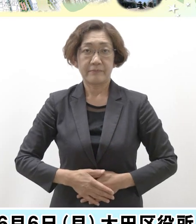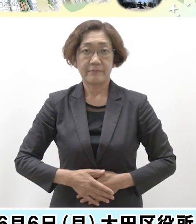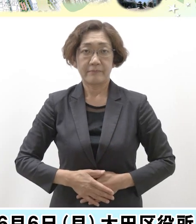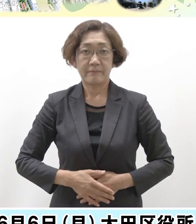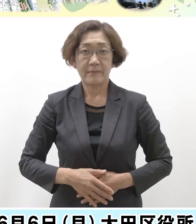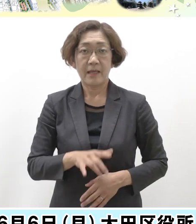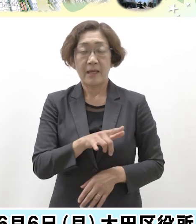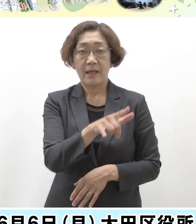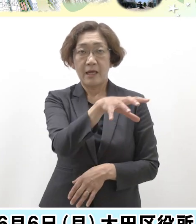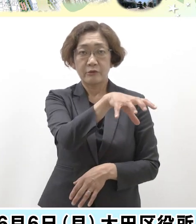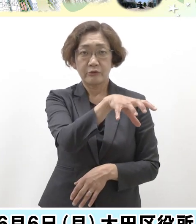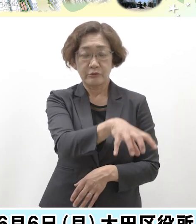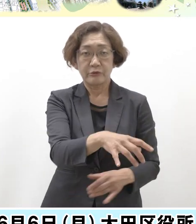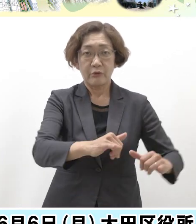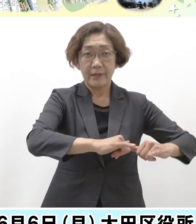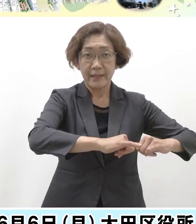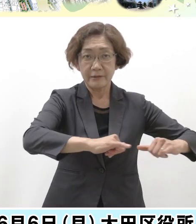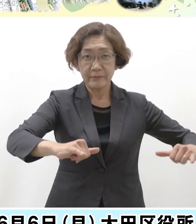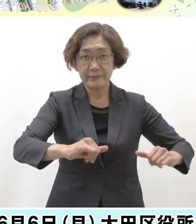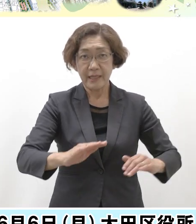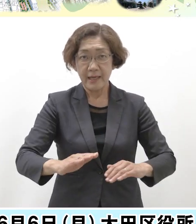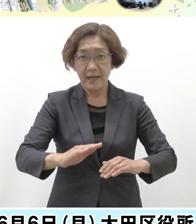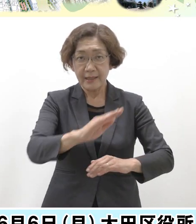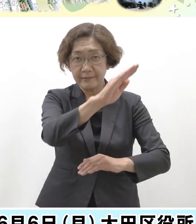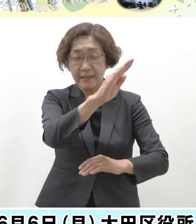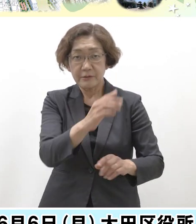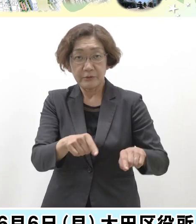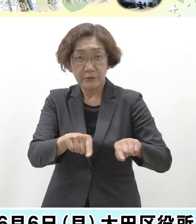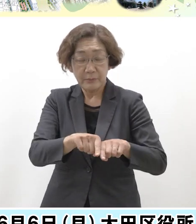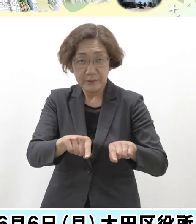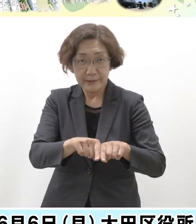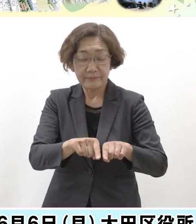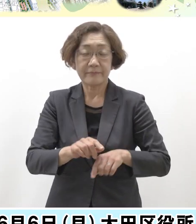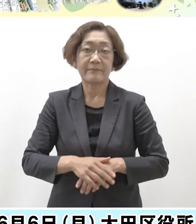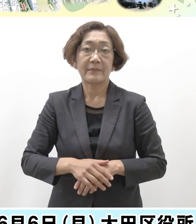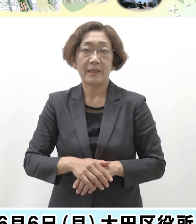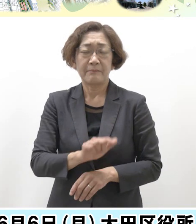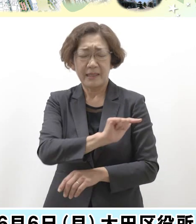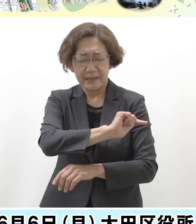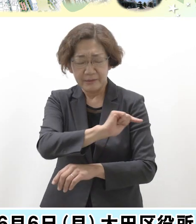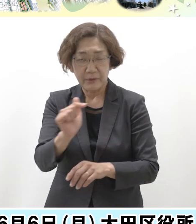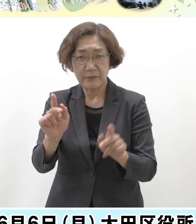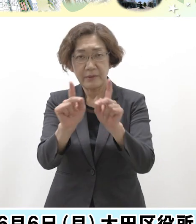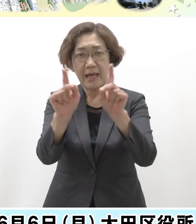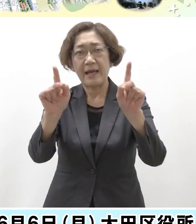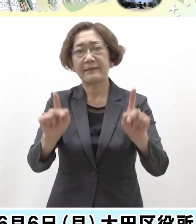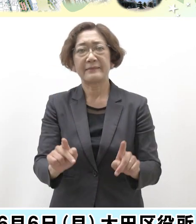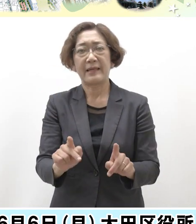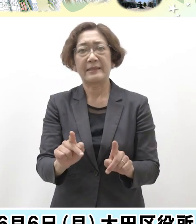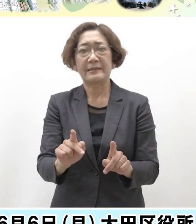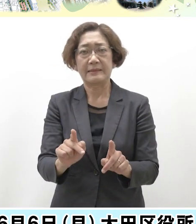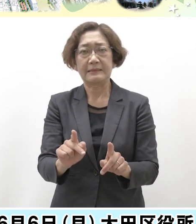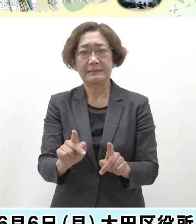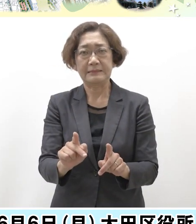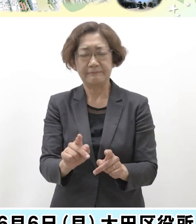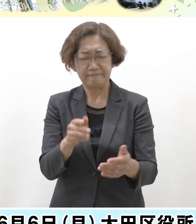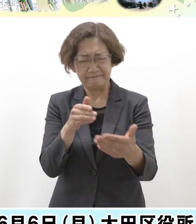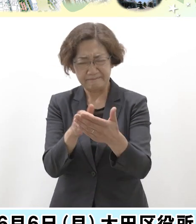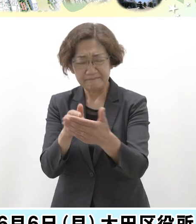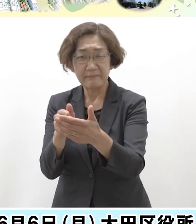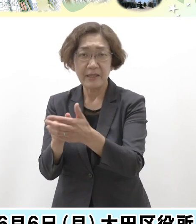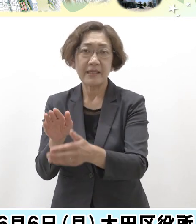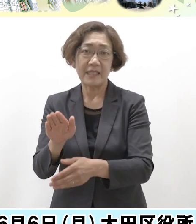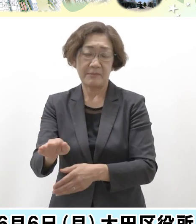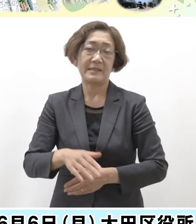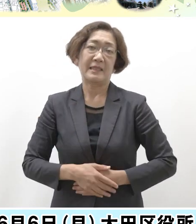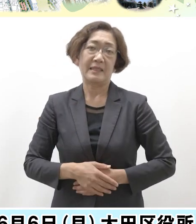張発展されることに伴い、これまで様々な課題に直面をしてきました。しかしその度